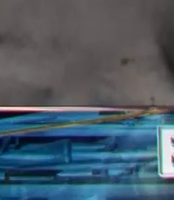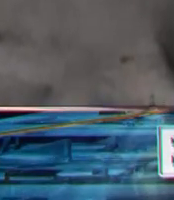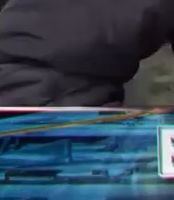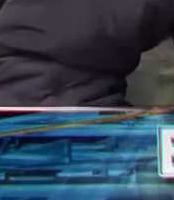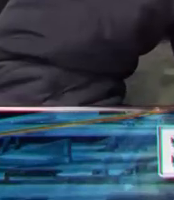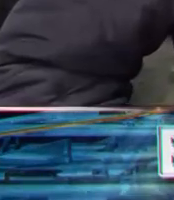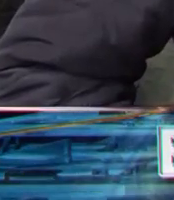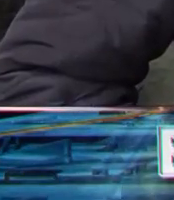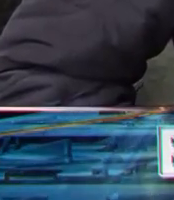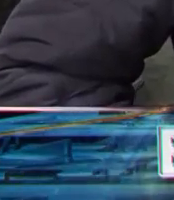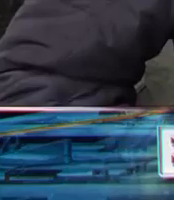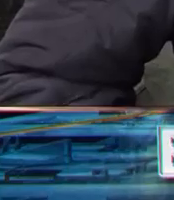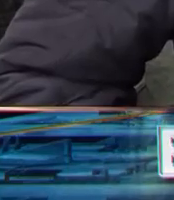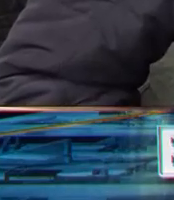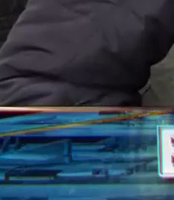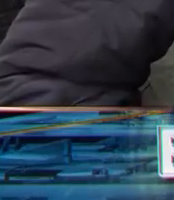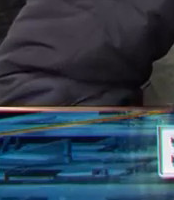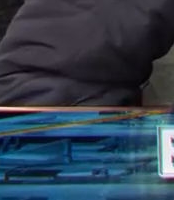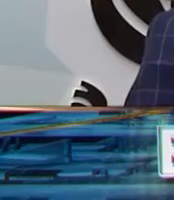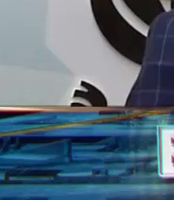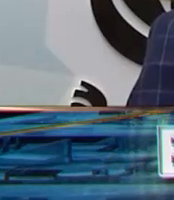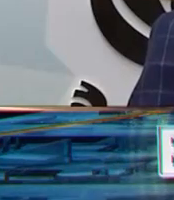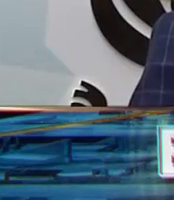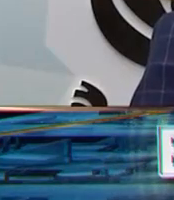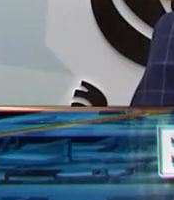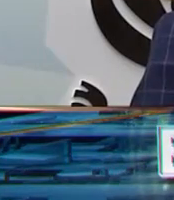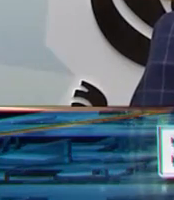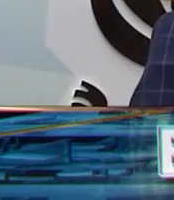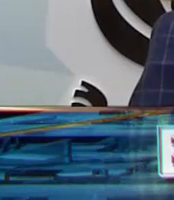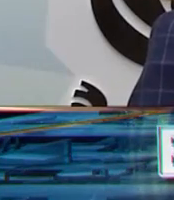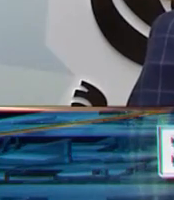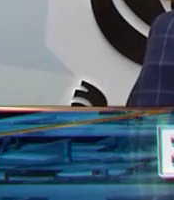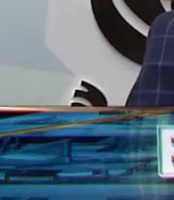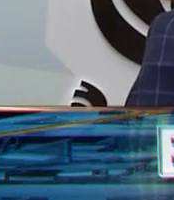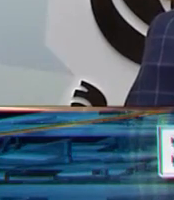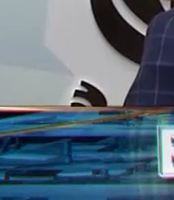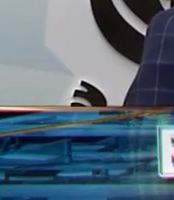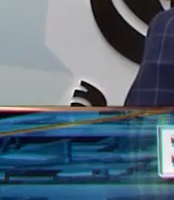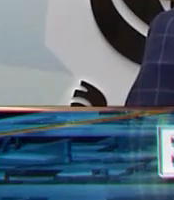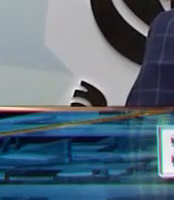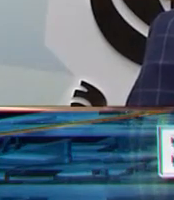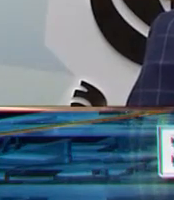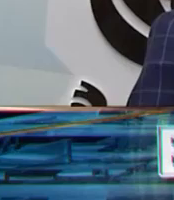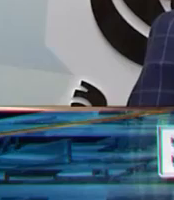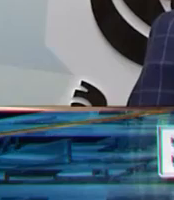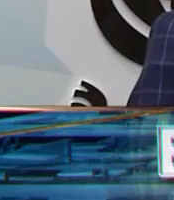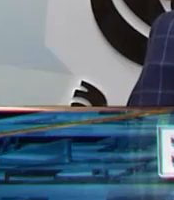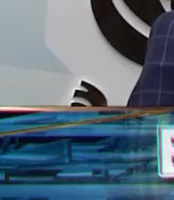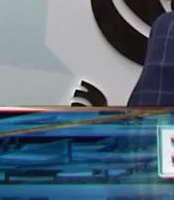көздерінде балықтардың уылдырық шашу кезеңі басталды. Президент тапсырмасы бойынша қылмыстық кодекс қатаңдатылып, егер де